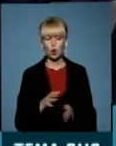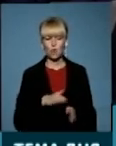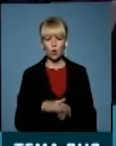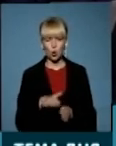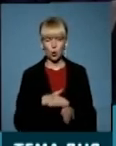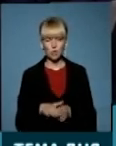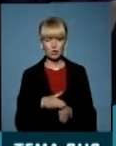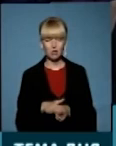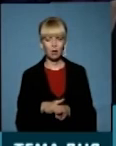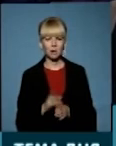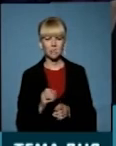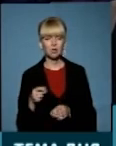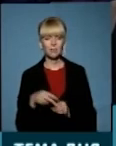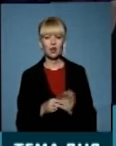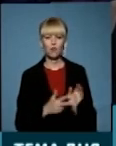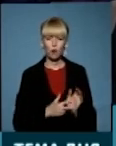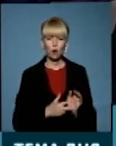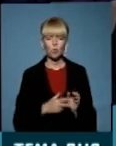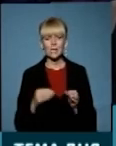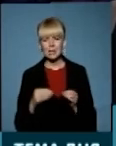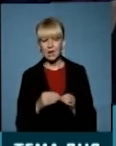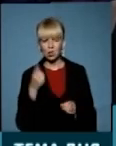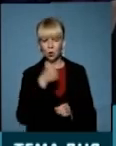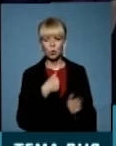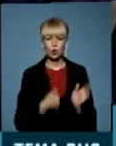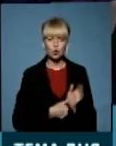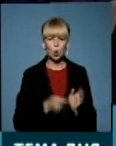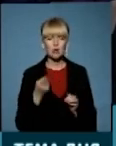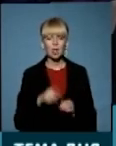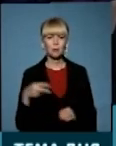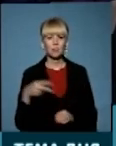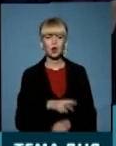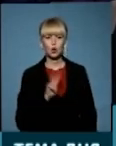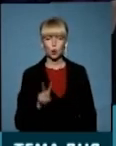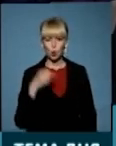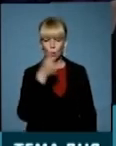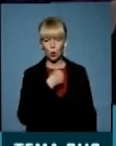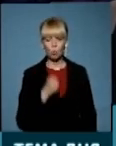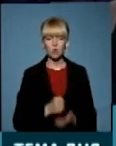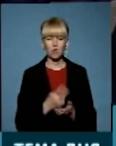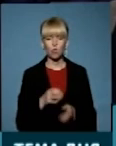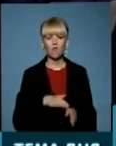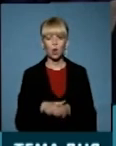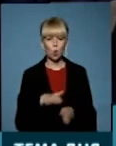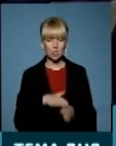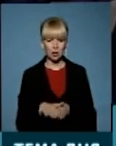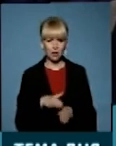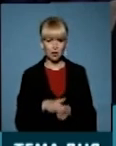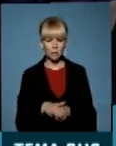виконання з 2008-2010 років, 2006-2006, навіть 2002 років підтверджується до виконання.